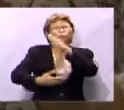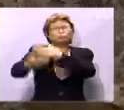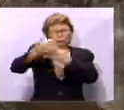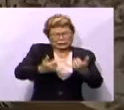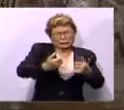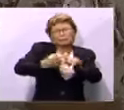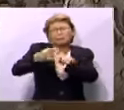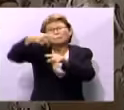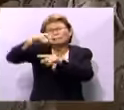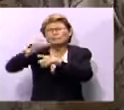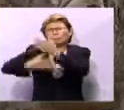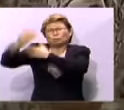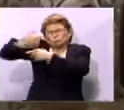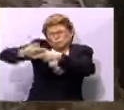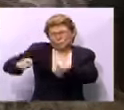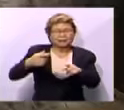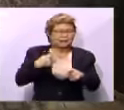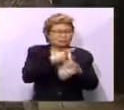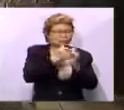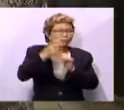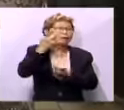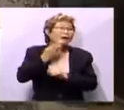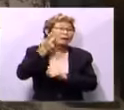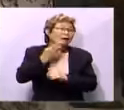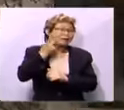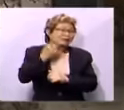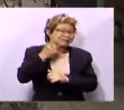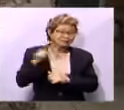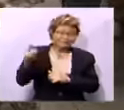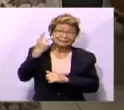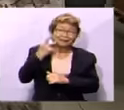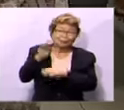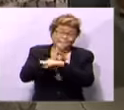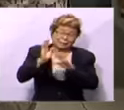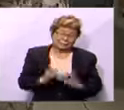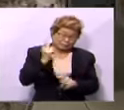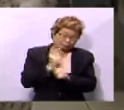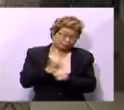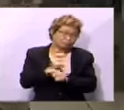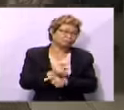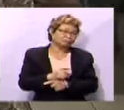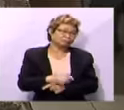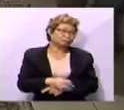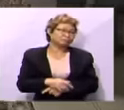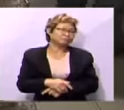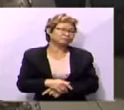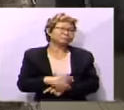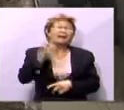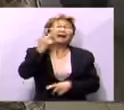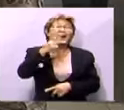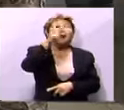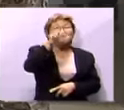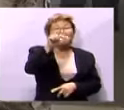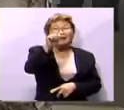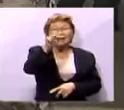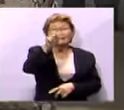sekarang. Ya. Dan kita bersama dengan seorang kakak ni yang selalu kata peniaga tetaplah untuk flea market ni kan, Kak Nani. So saya lihat